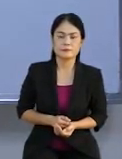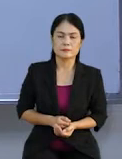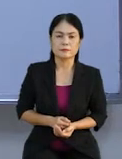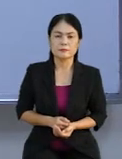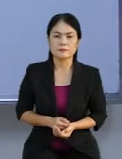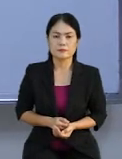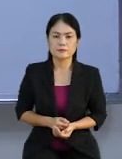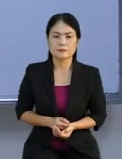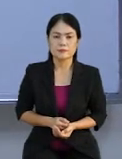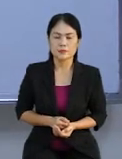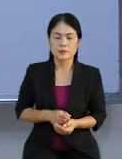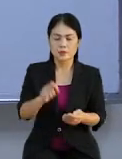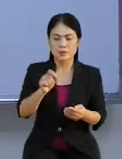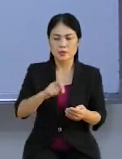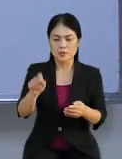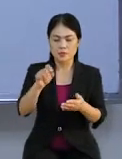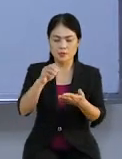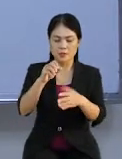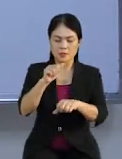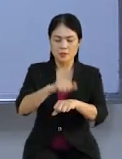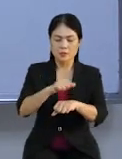và những cái cặp kìa